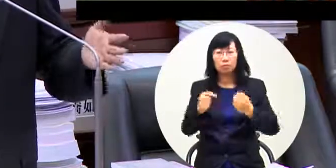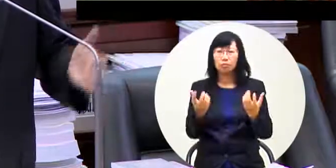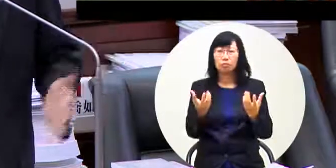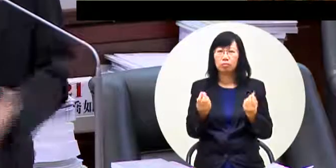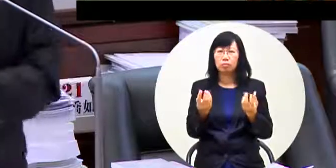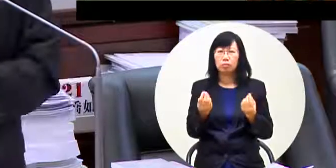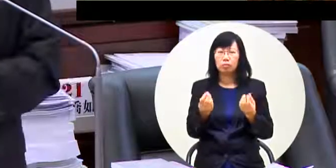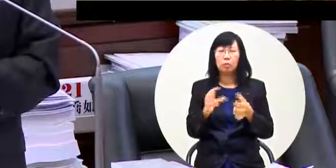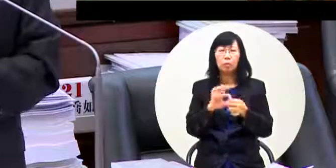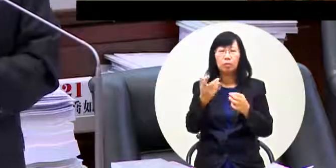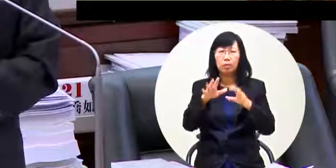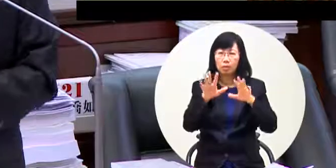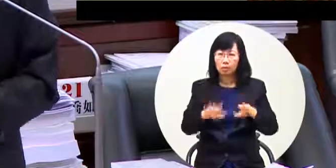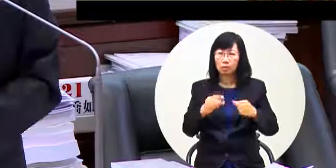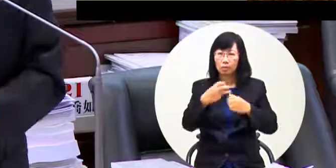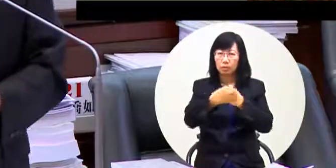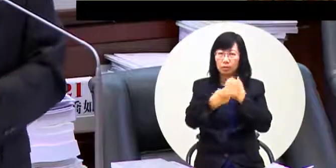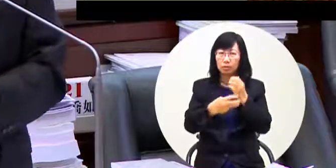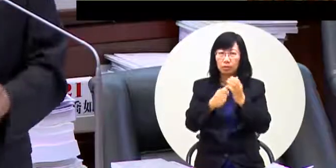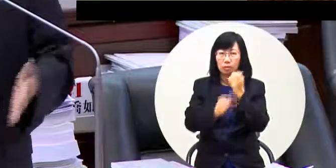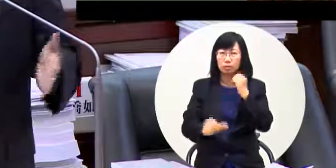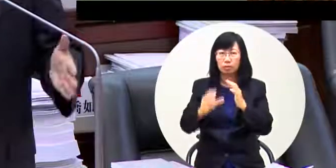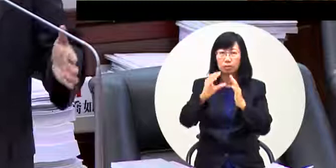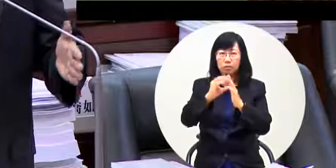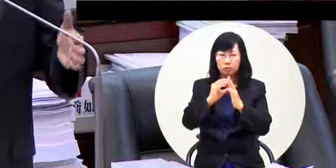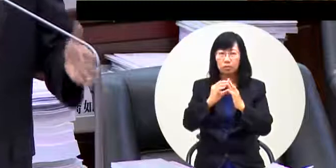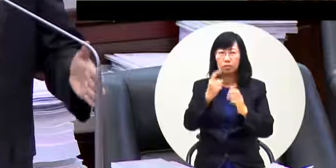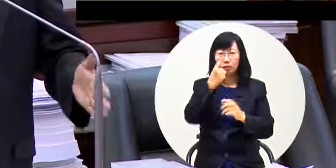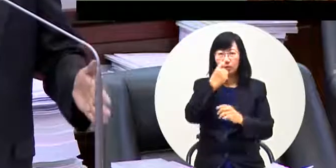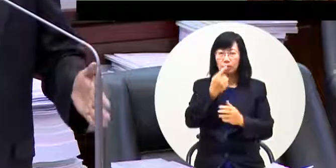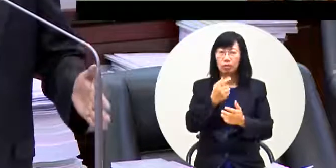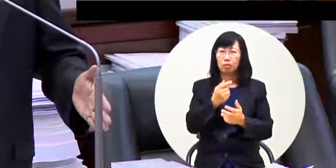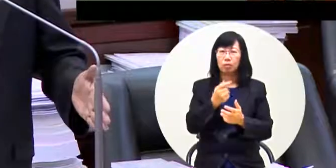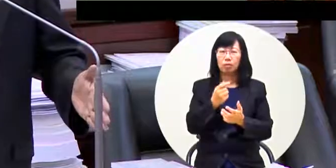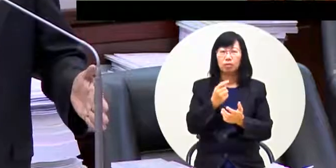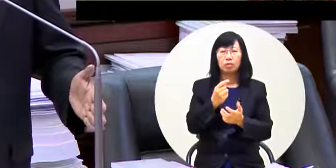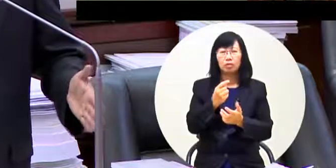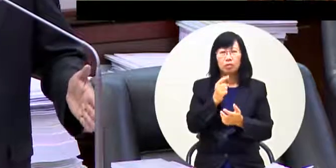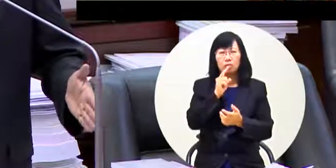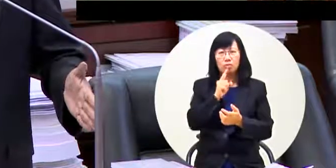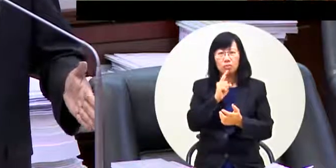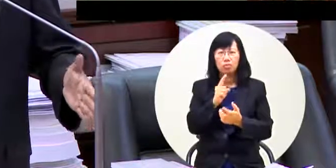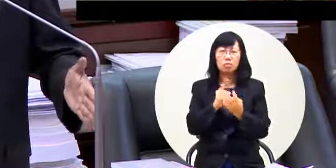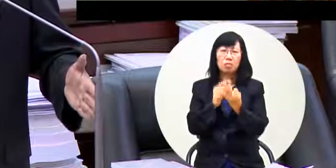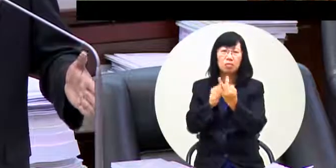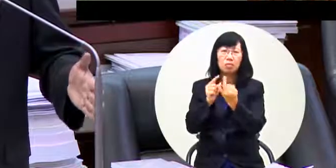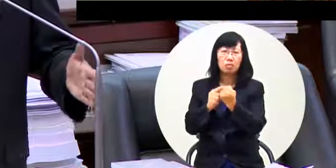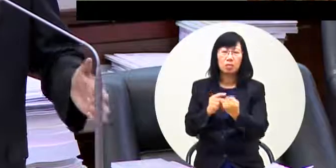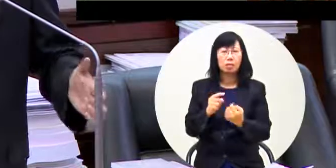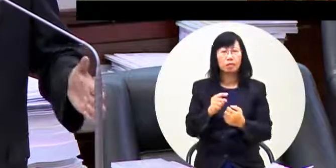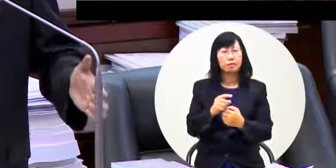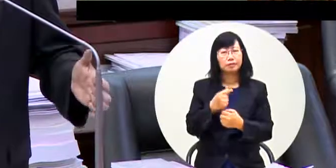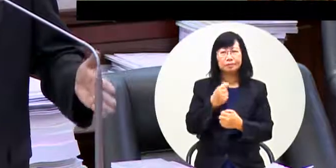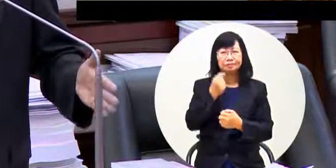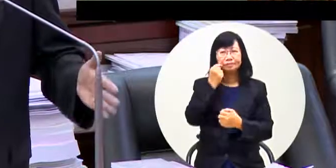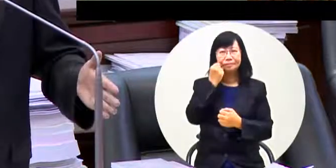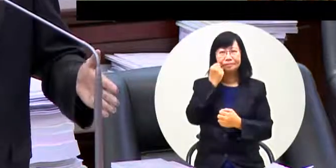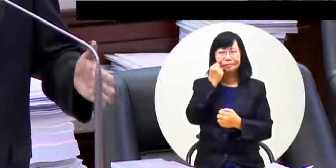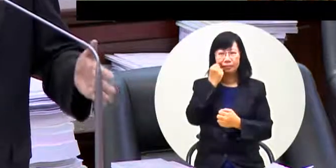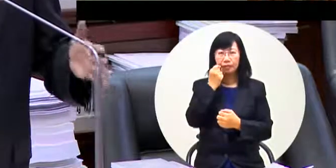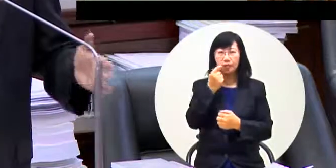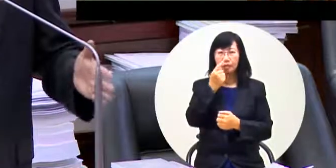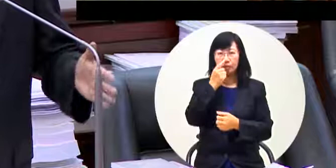在是不忍苛责，因为我跟健康管理科调资料的时候，他觉得很为难，因为他知